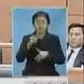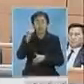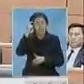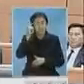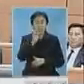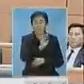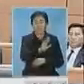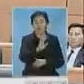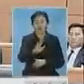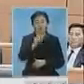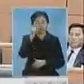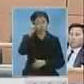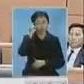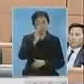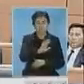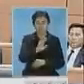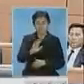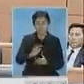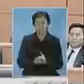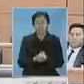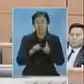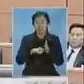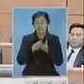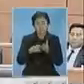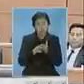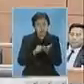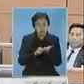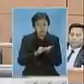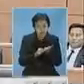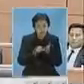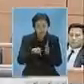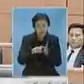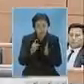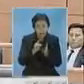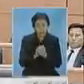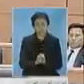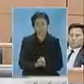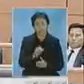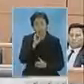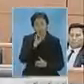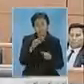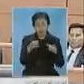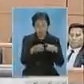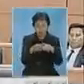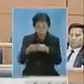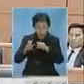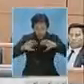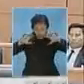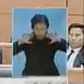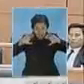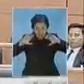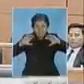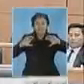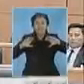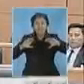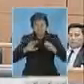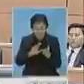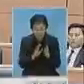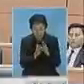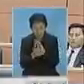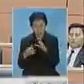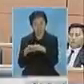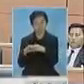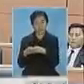วิจารณญาณคนเขาบอกว่าที่ต้องแก้เพราะไปตกปากรับคำกับพรรคร่วมรัฐบาลที่มีการพลิกขั้วย้ายข้างทาง